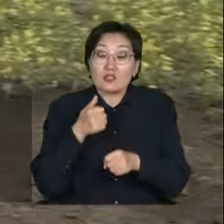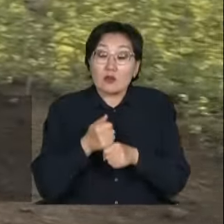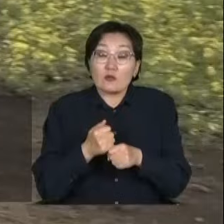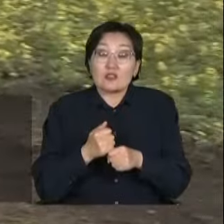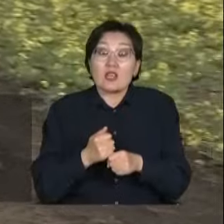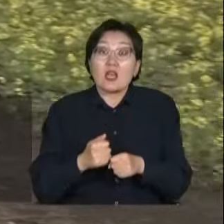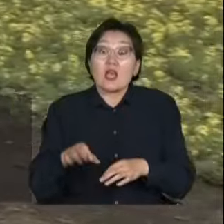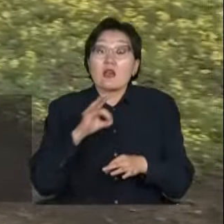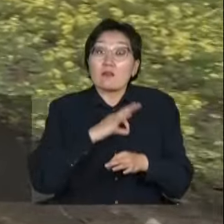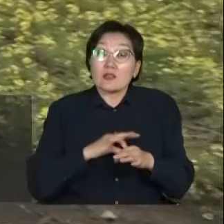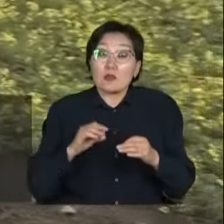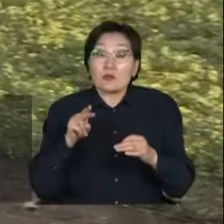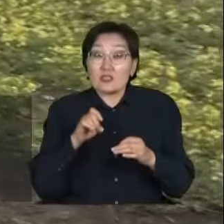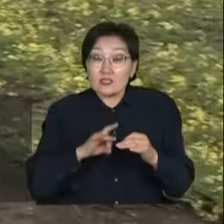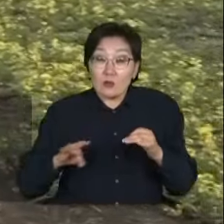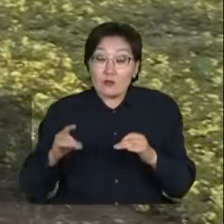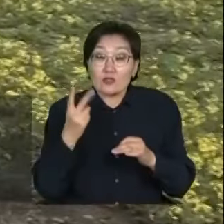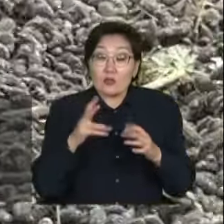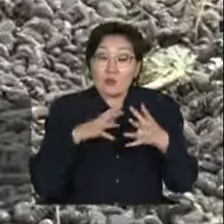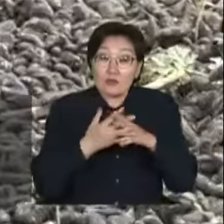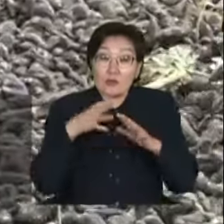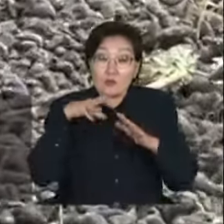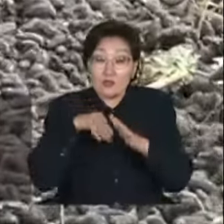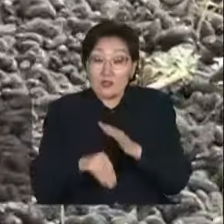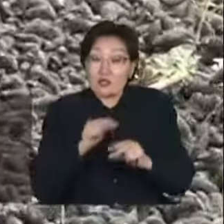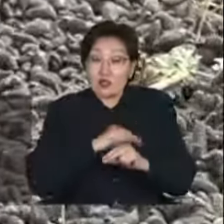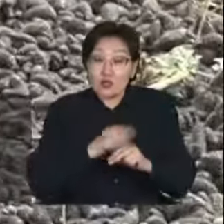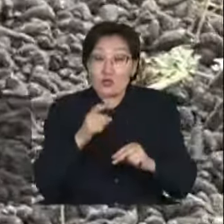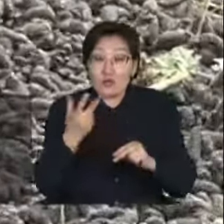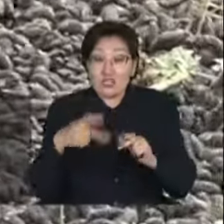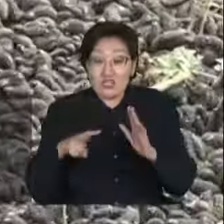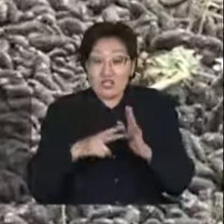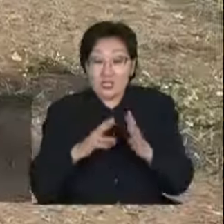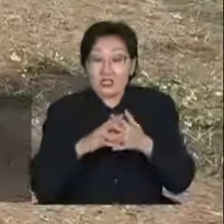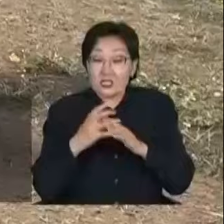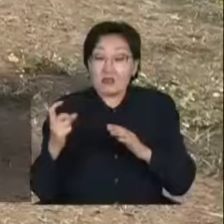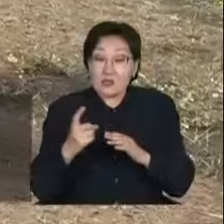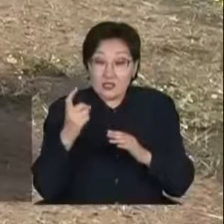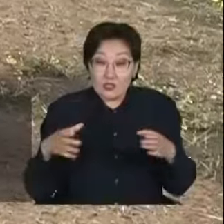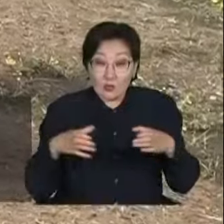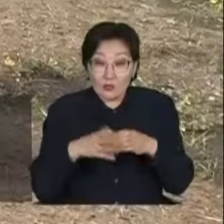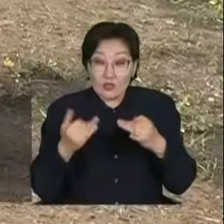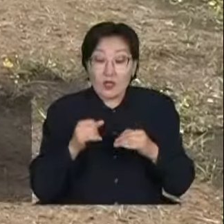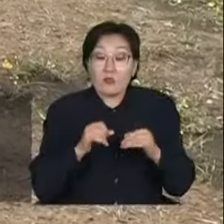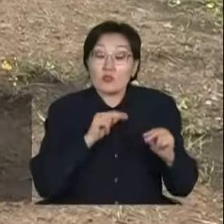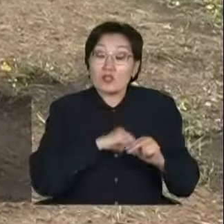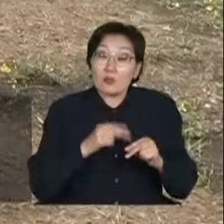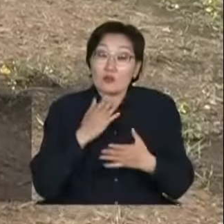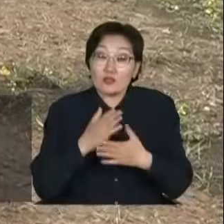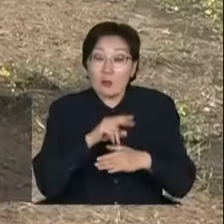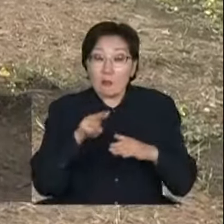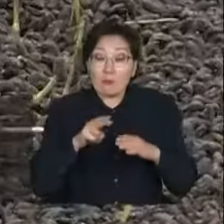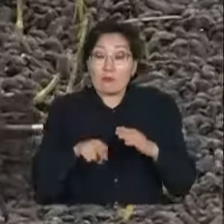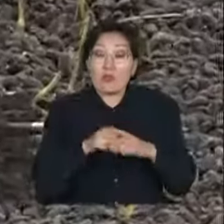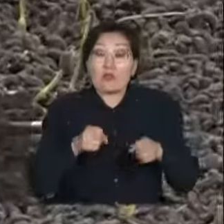драйвер Кигенского района. В двух селах, которые заполонили вредители, работают 137 крестьянских хозяйств. Сейчас их деятельность находится под